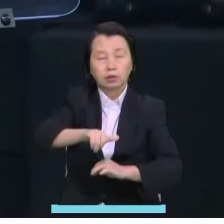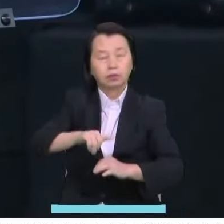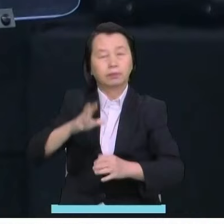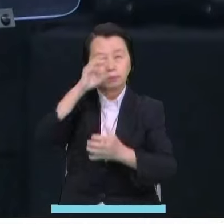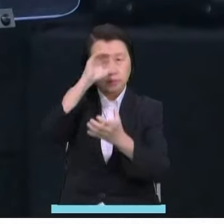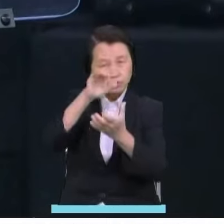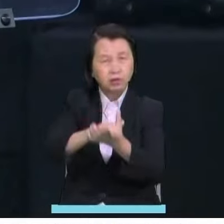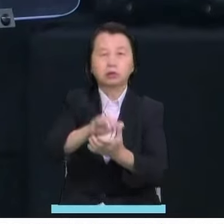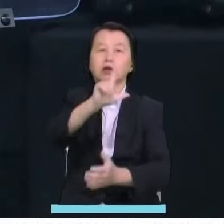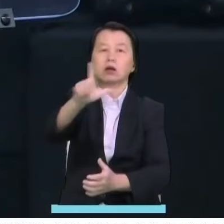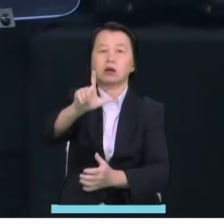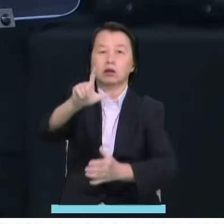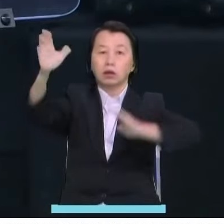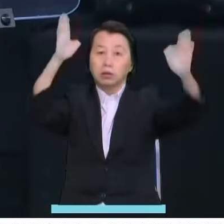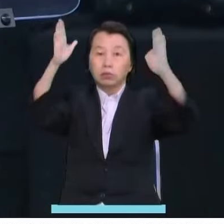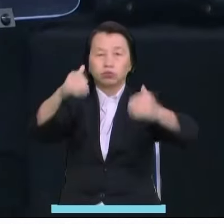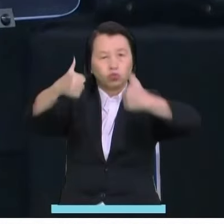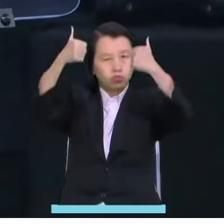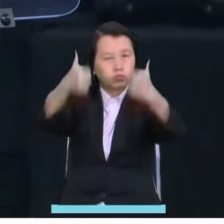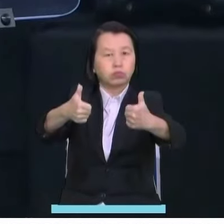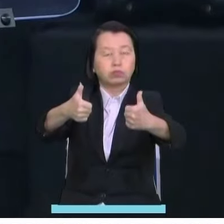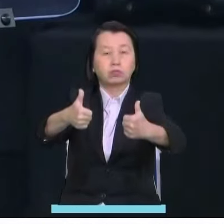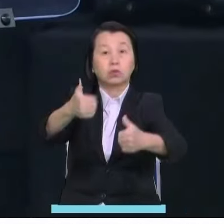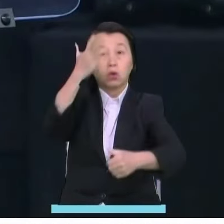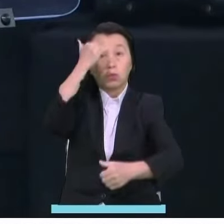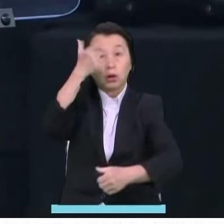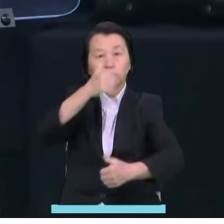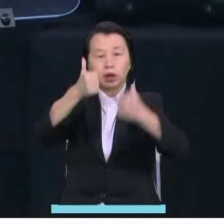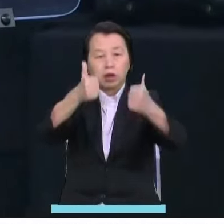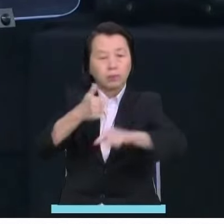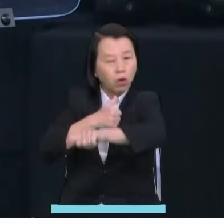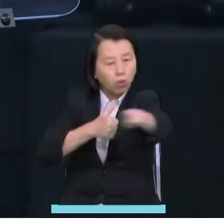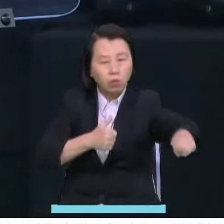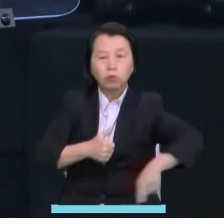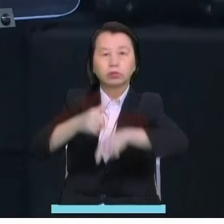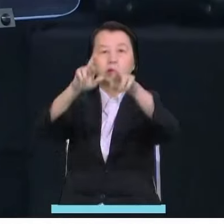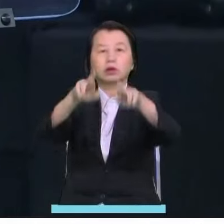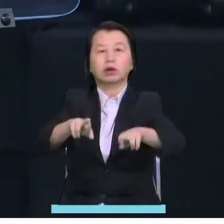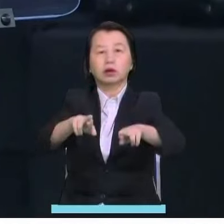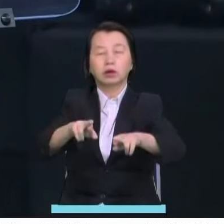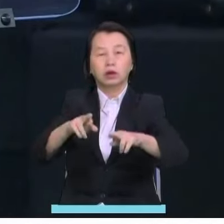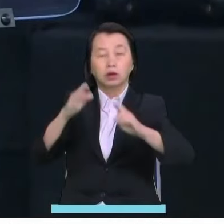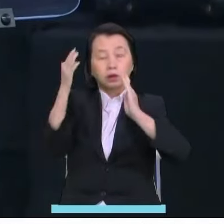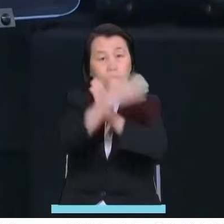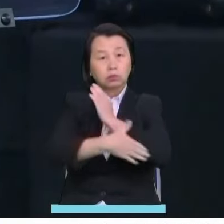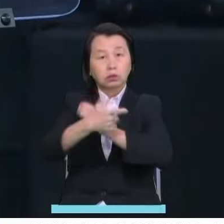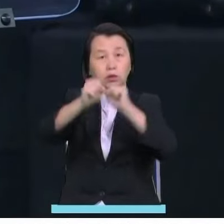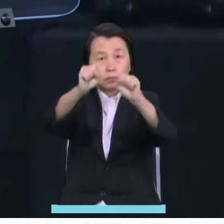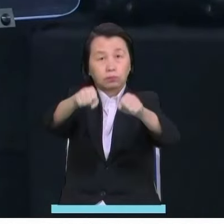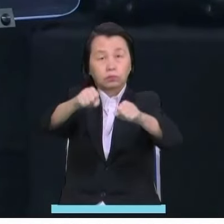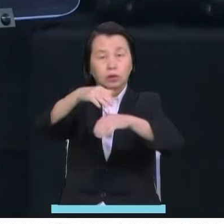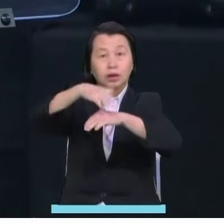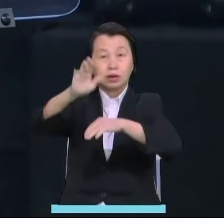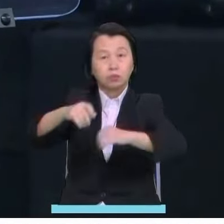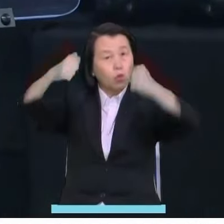Percayalah, negara ini hebat kerana hebat rakyatnya. Negara ini potensinya